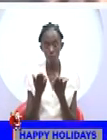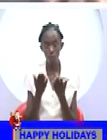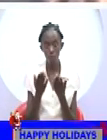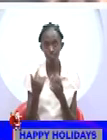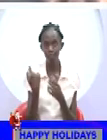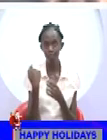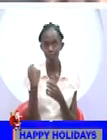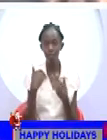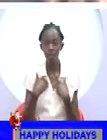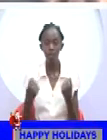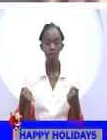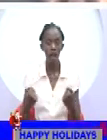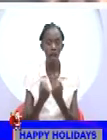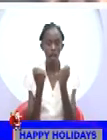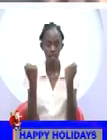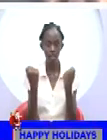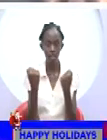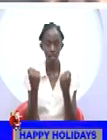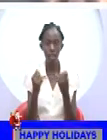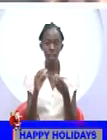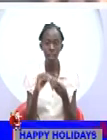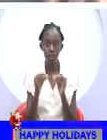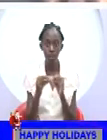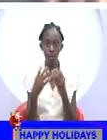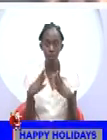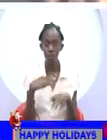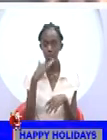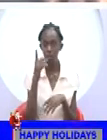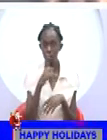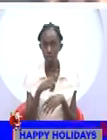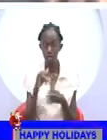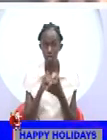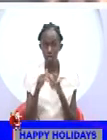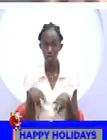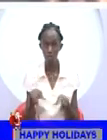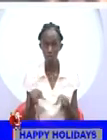majuzi kumekuwepo na ajali, kwa idadi ya watu waliofariki dunia kwenye ajali ya barabarani iliyotokea